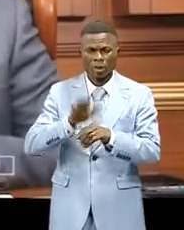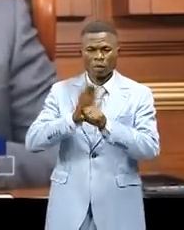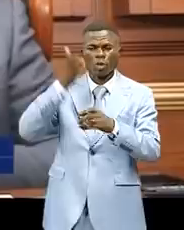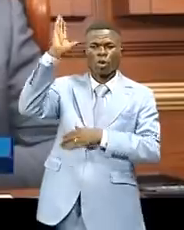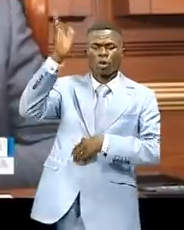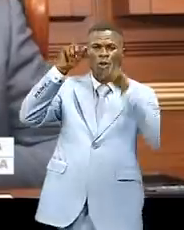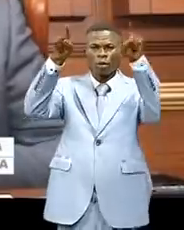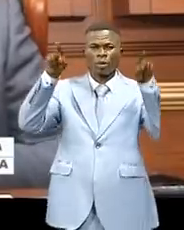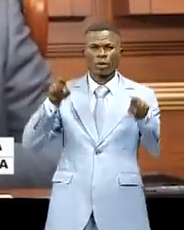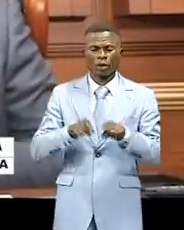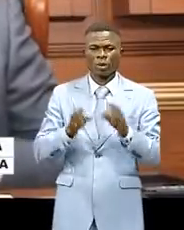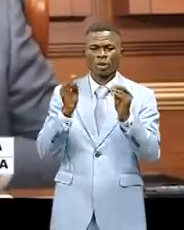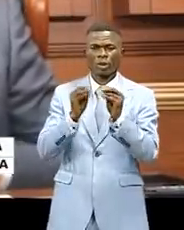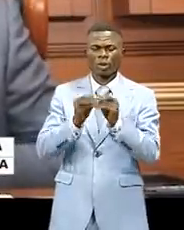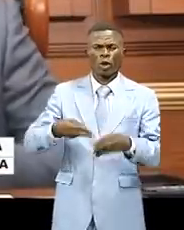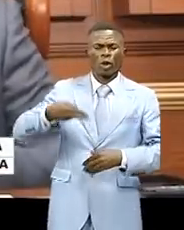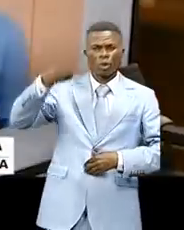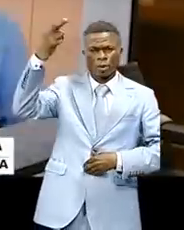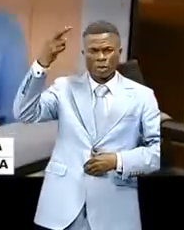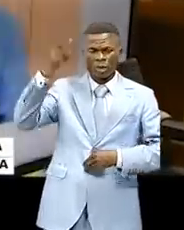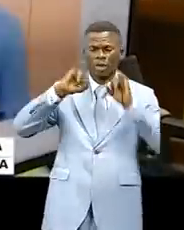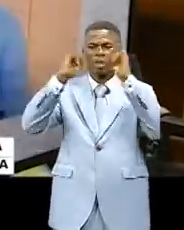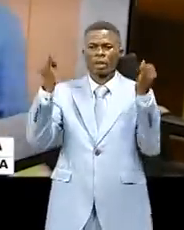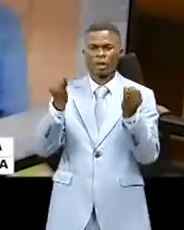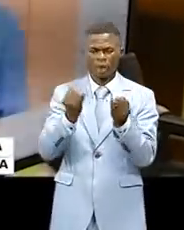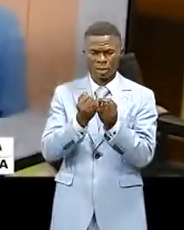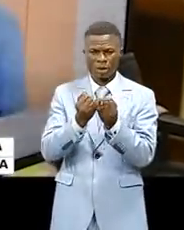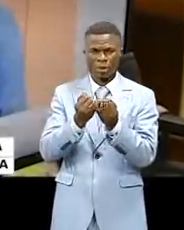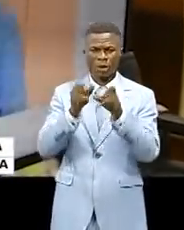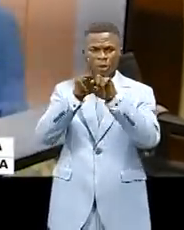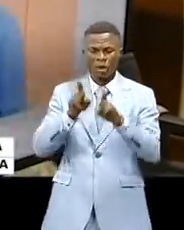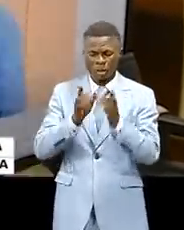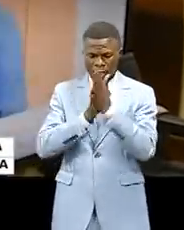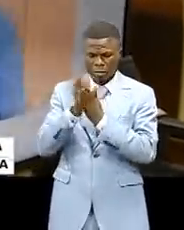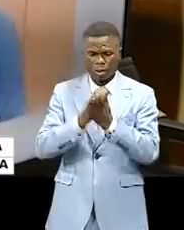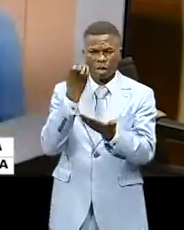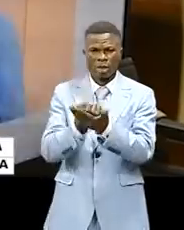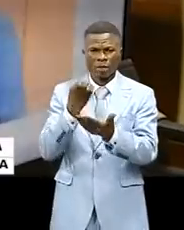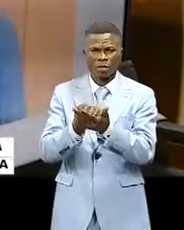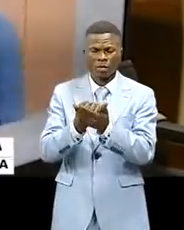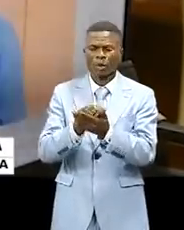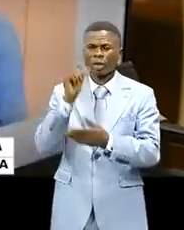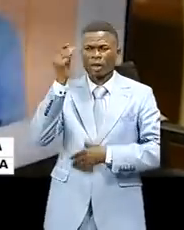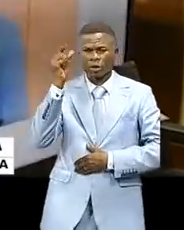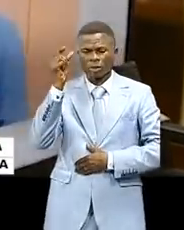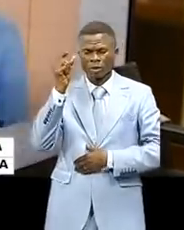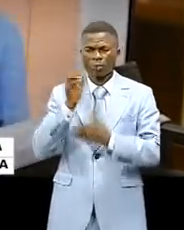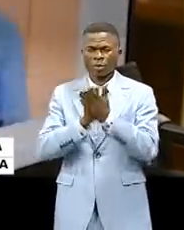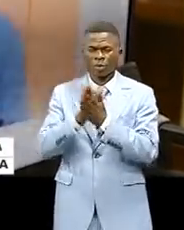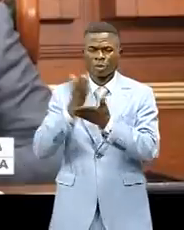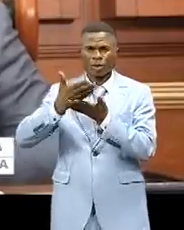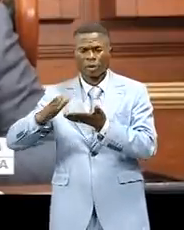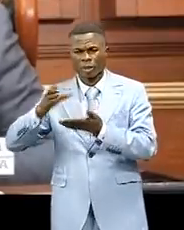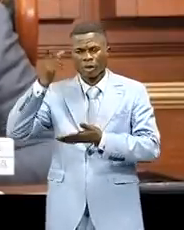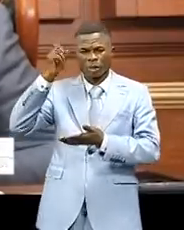à une table ronde de haut niveau sur les industries extractives centrée sur les économies de rente minière qui tire une partie substantielle